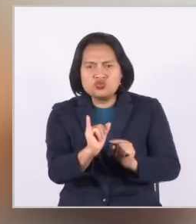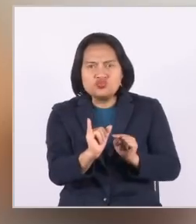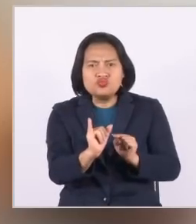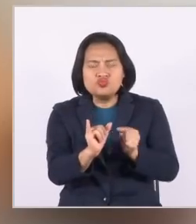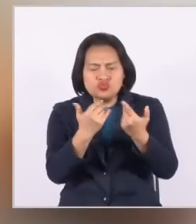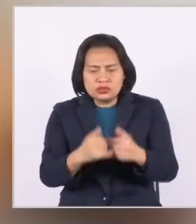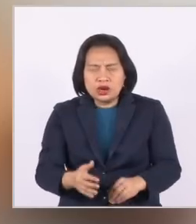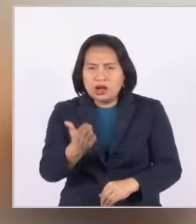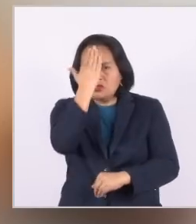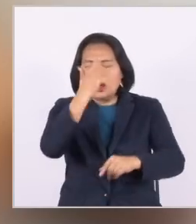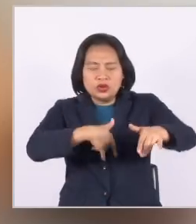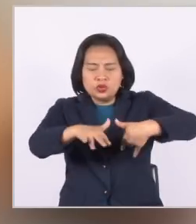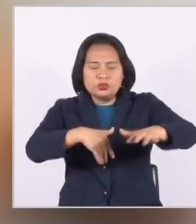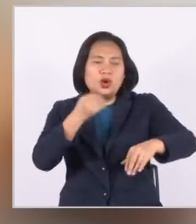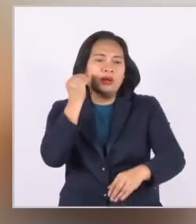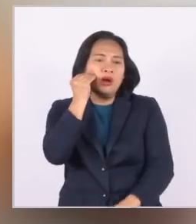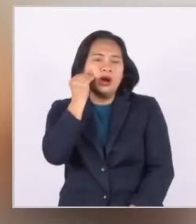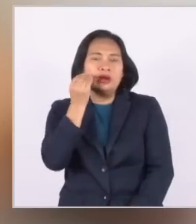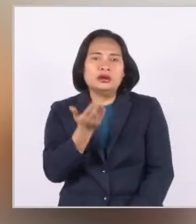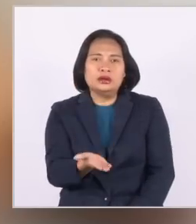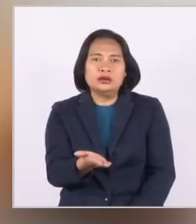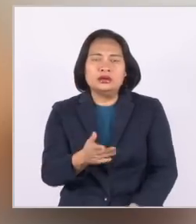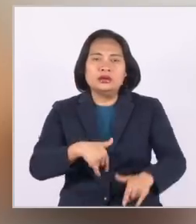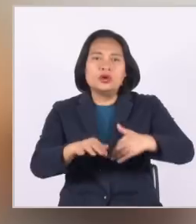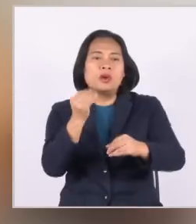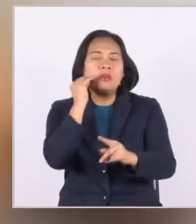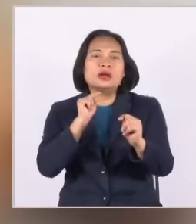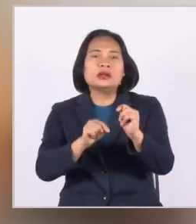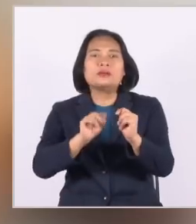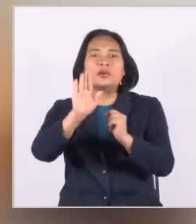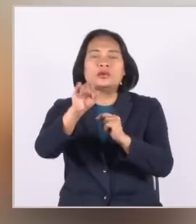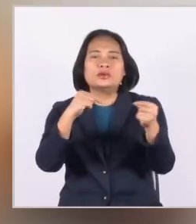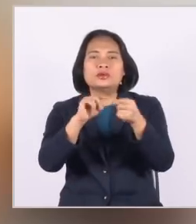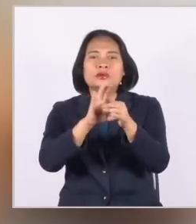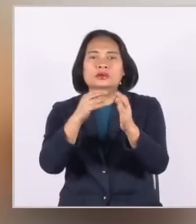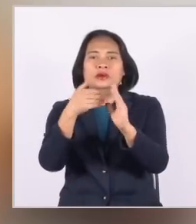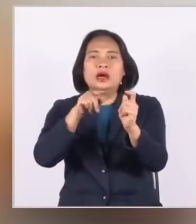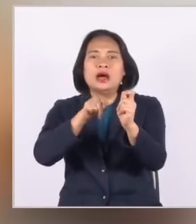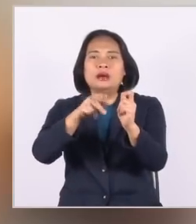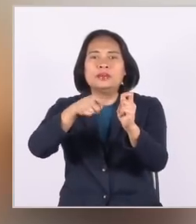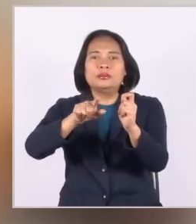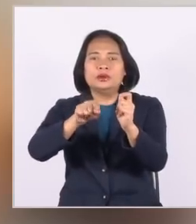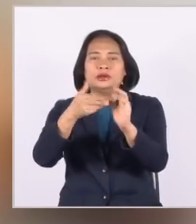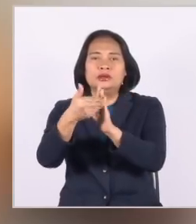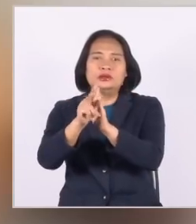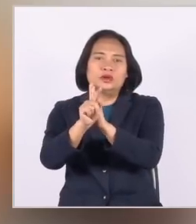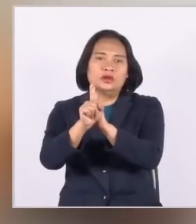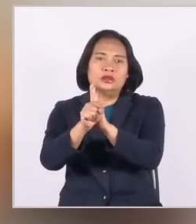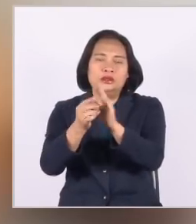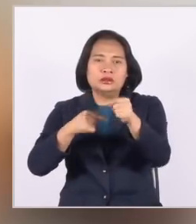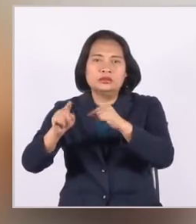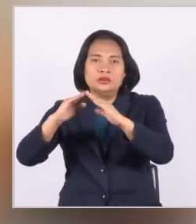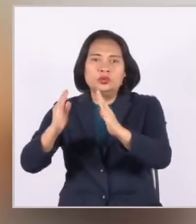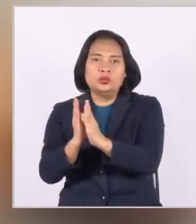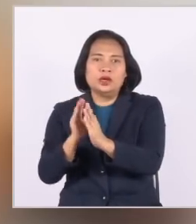ยู่หน้าหมู่บ้านด้วยนะคะนี่เกิดขึ้นที่หมู่บ้านชัยเจริญตำบลเก่างิ้วอำเภอพลจังหวัดขอนแก่นทำไมท่านไม่จำวัดอยู่วัดนะ